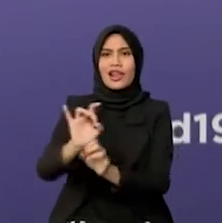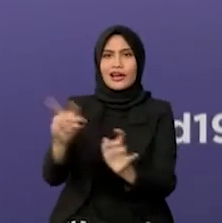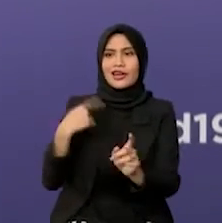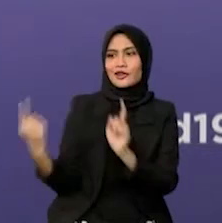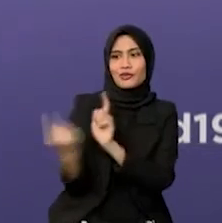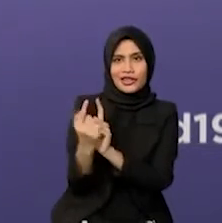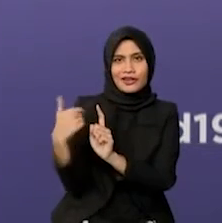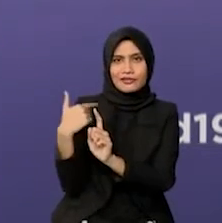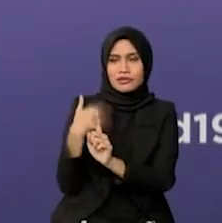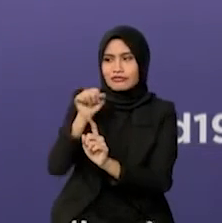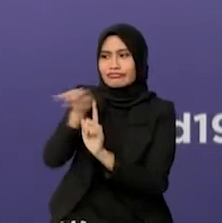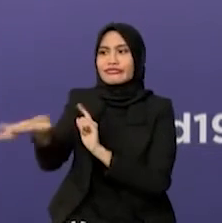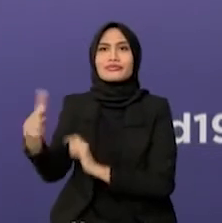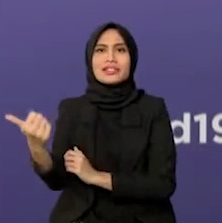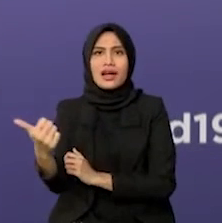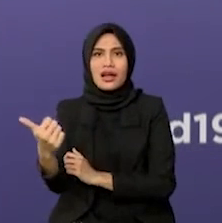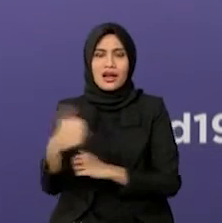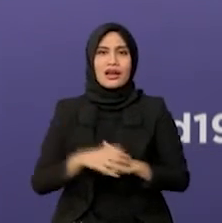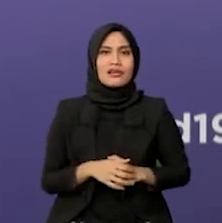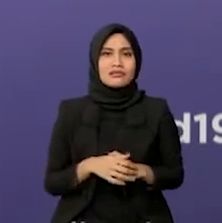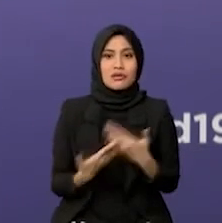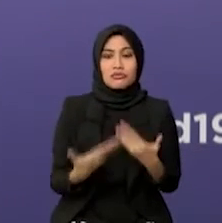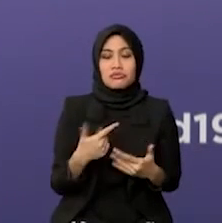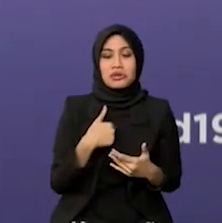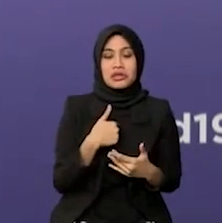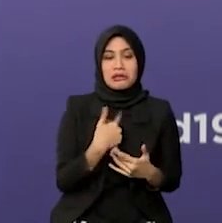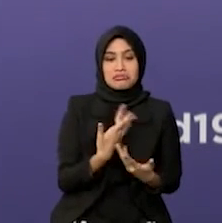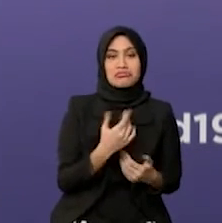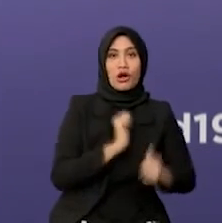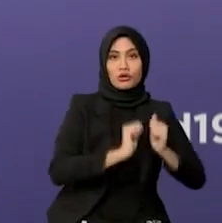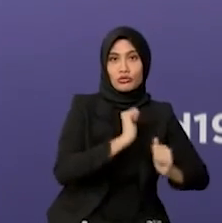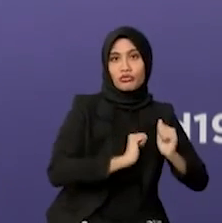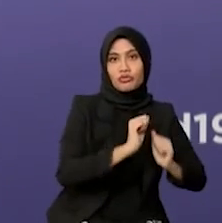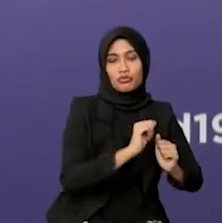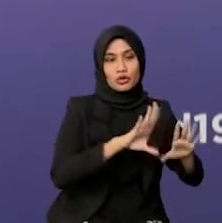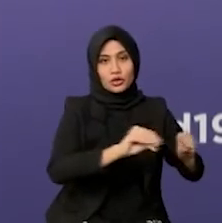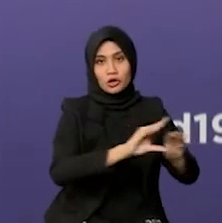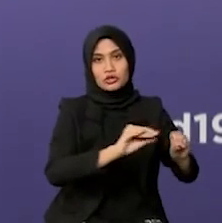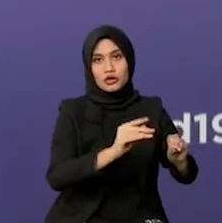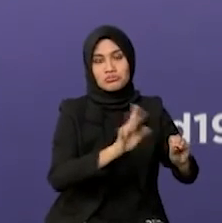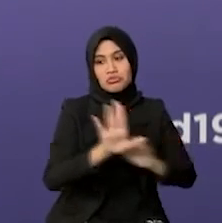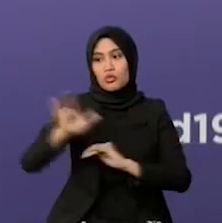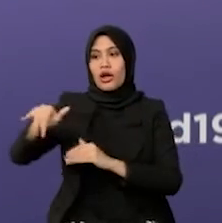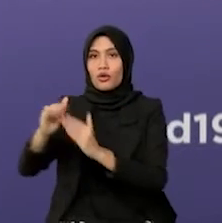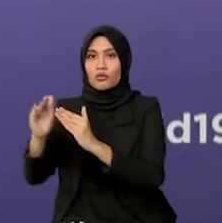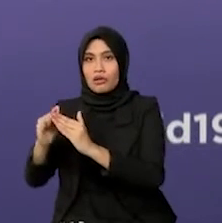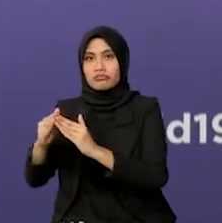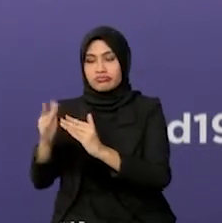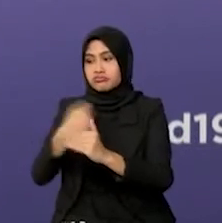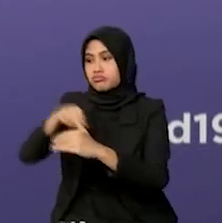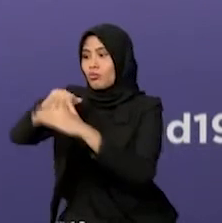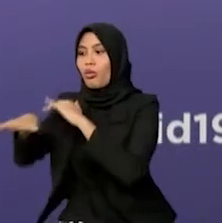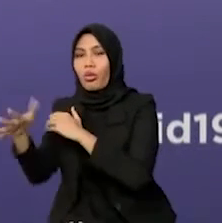akan menjadi semakin besar manakala kita yang aktif berada diluar rumah membawa penyakit ke rumah oleh karena itu